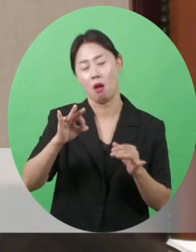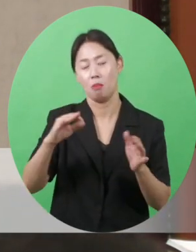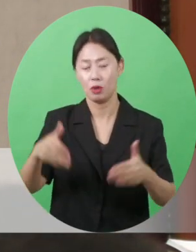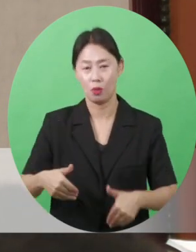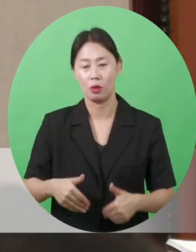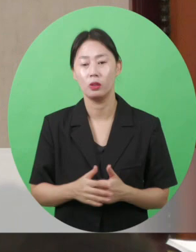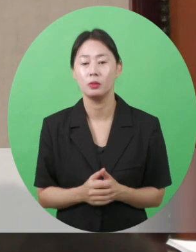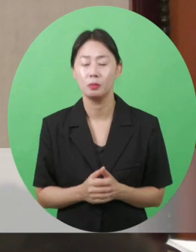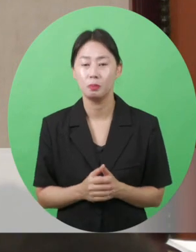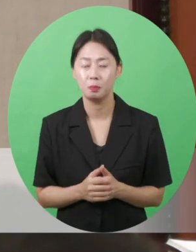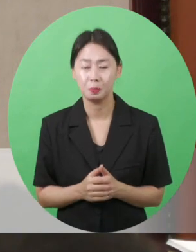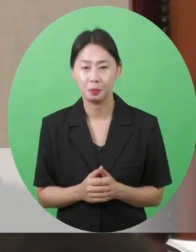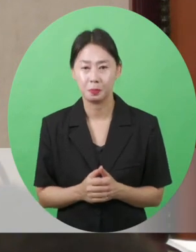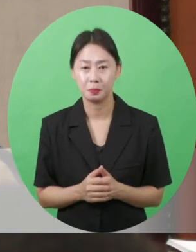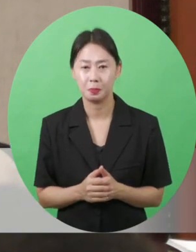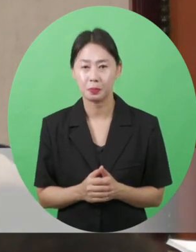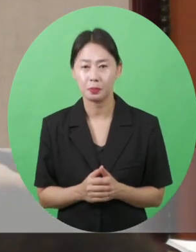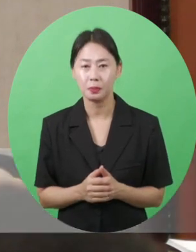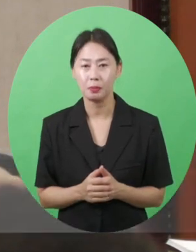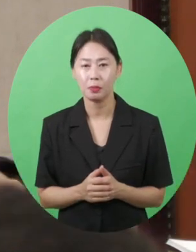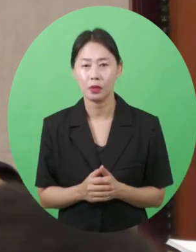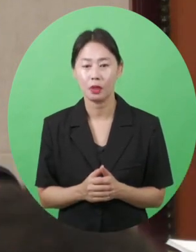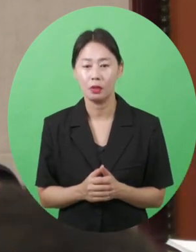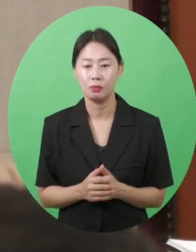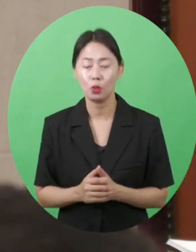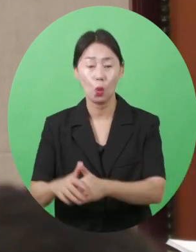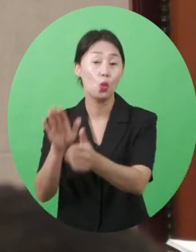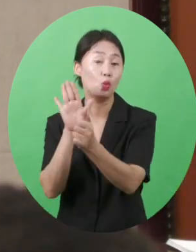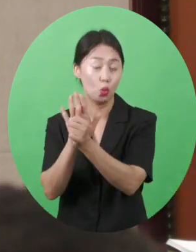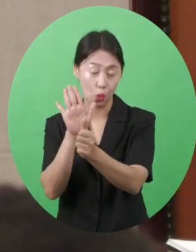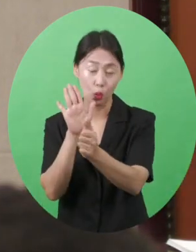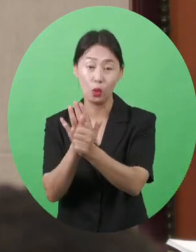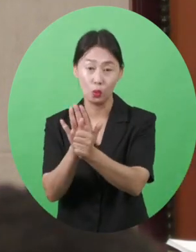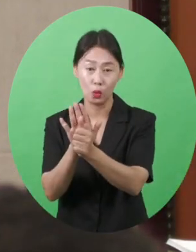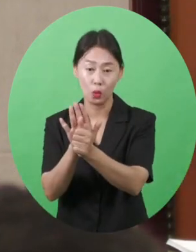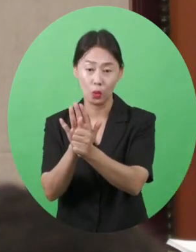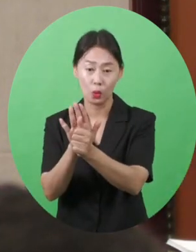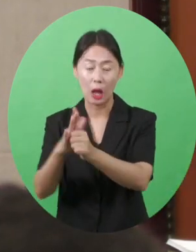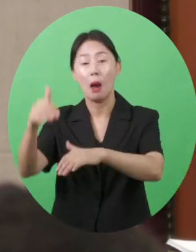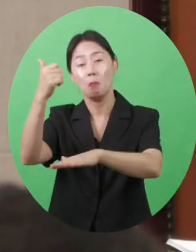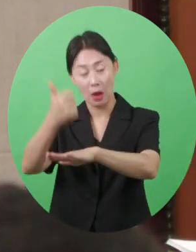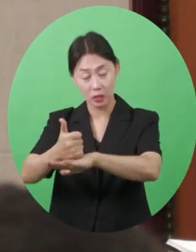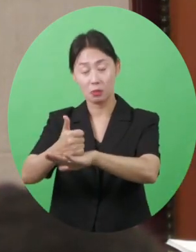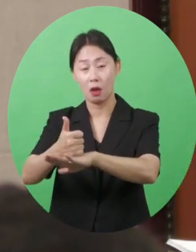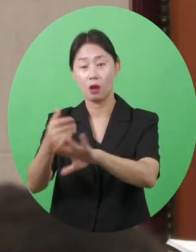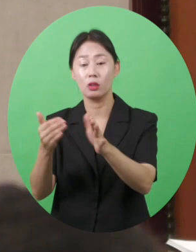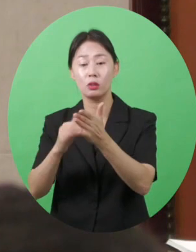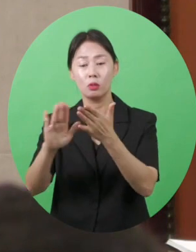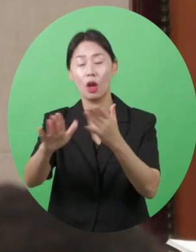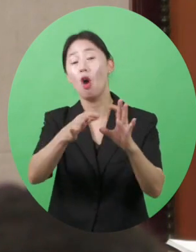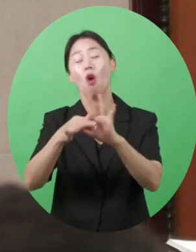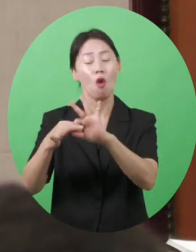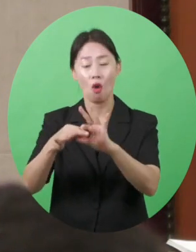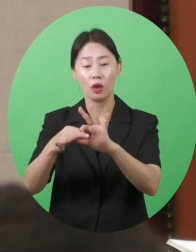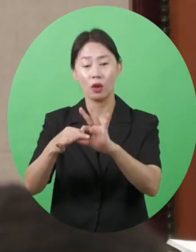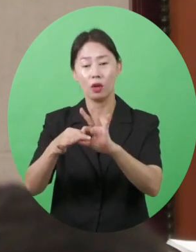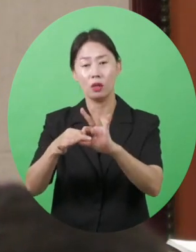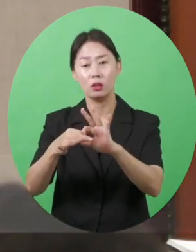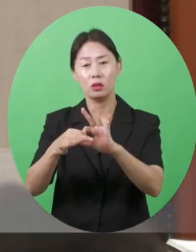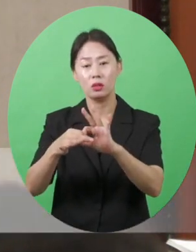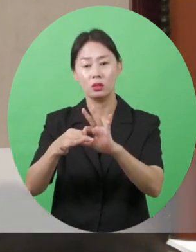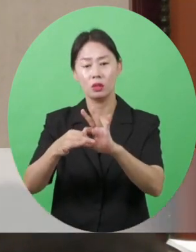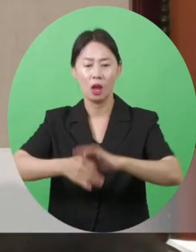하는 게 연구 결과에서 나왔던 내용이고요. 지원 단계 그다음에 종교로와 관련돼 연결되어지는 부분들은